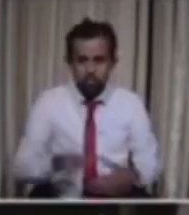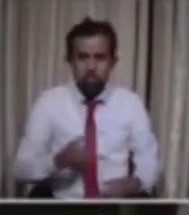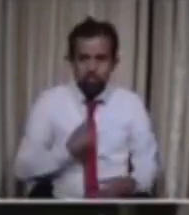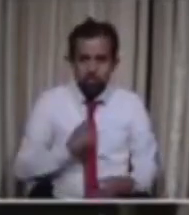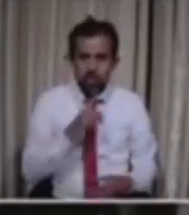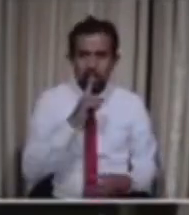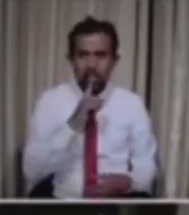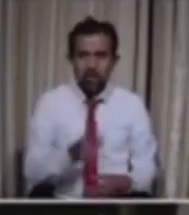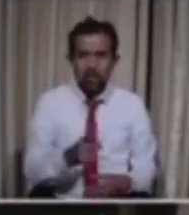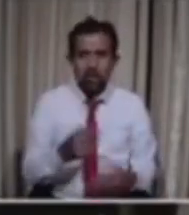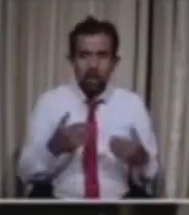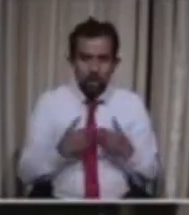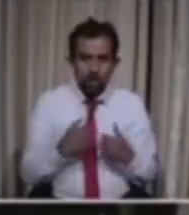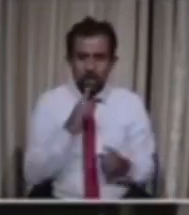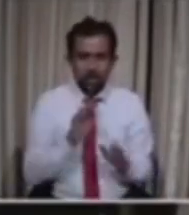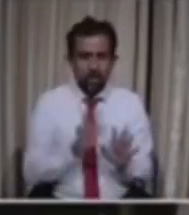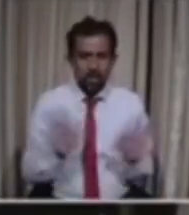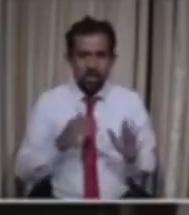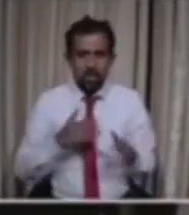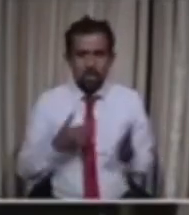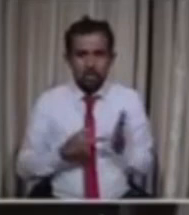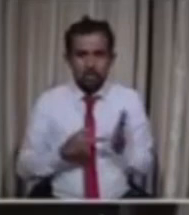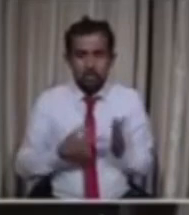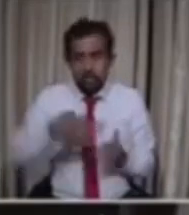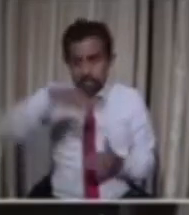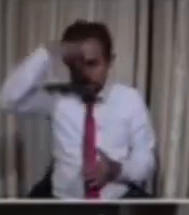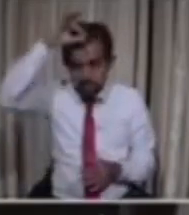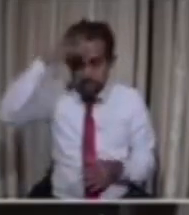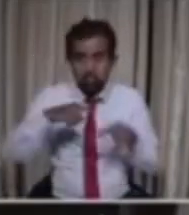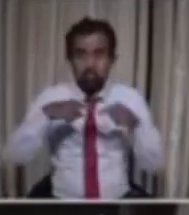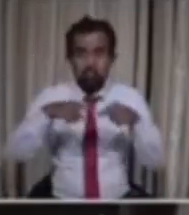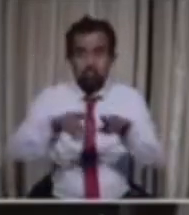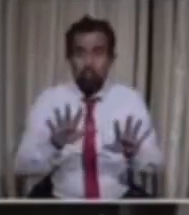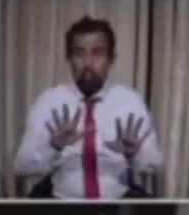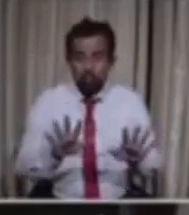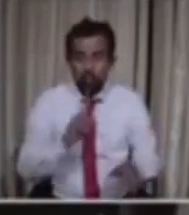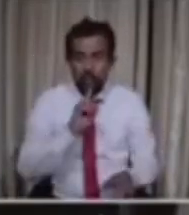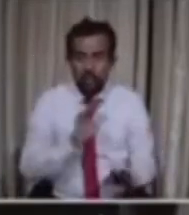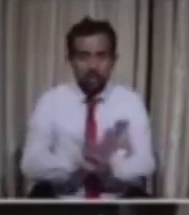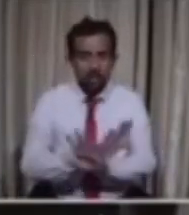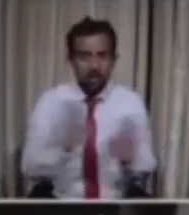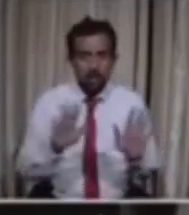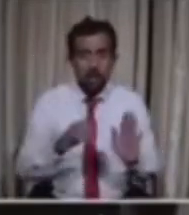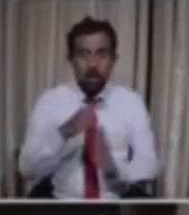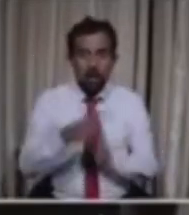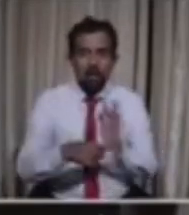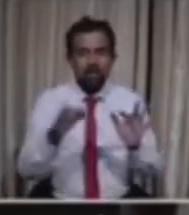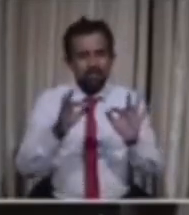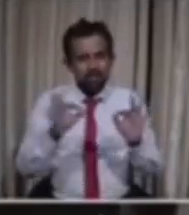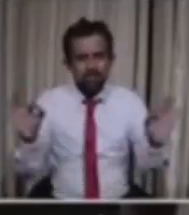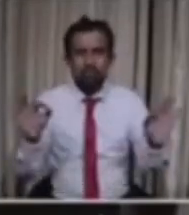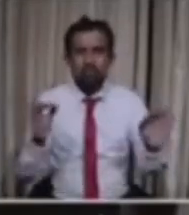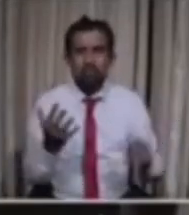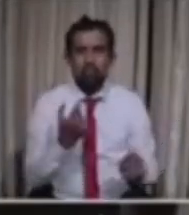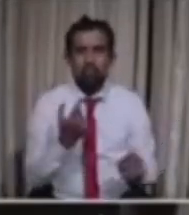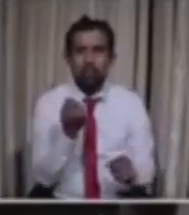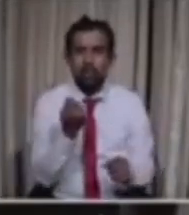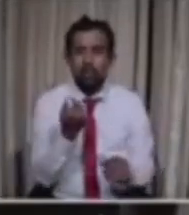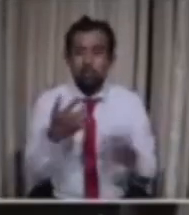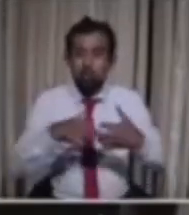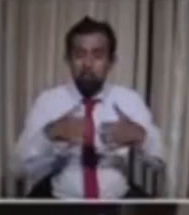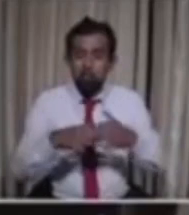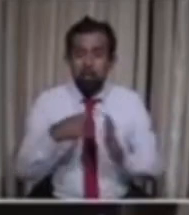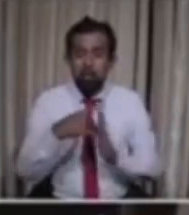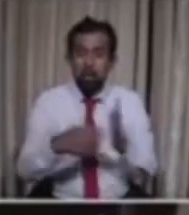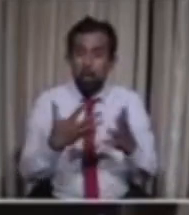வேண்டும் என்று நாங்கள் எதிர்பார்க்கவில்லை. இந்த நாடு மீள வேண்டுமாக இருந்தால், இந்த பொருளாதார அழிவில் இருந்து இந்த நாடு கடந்து செல்ல வேண்டுமாக இருந்தால்